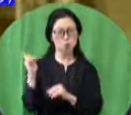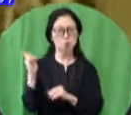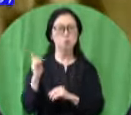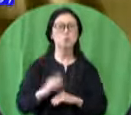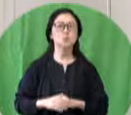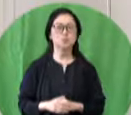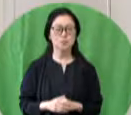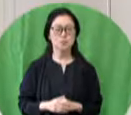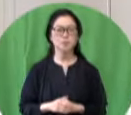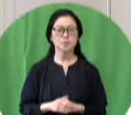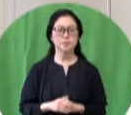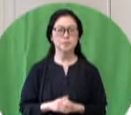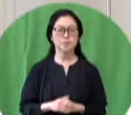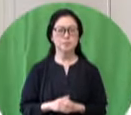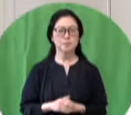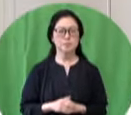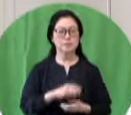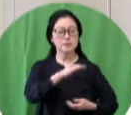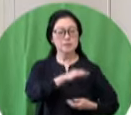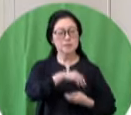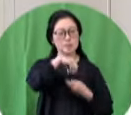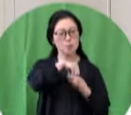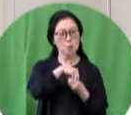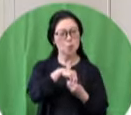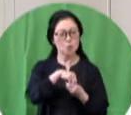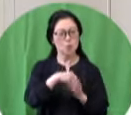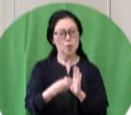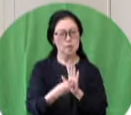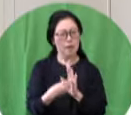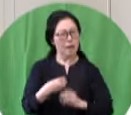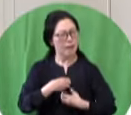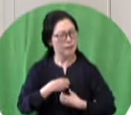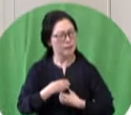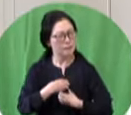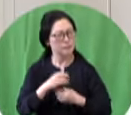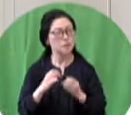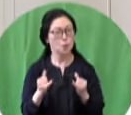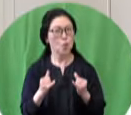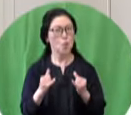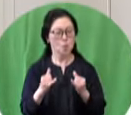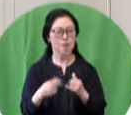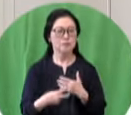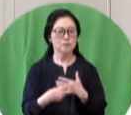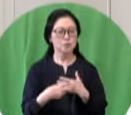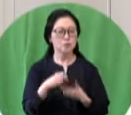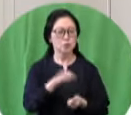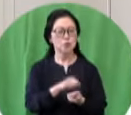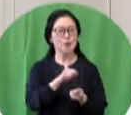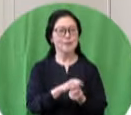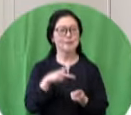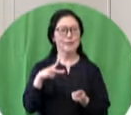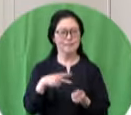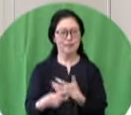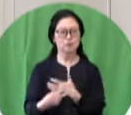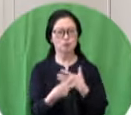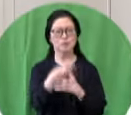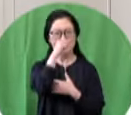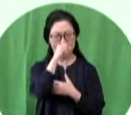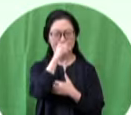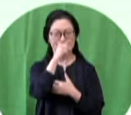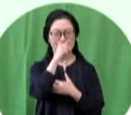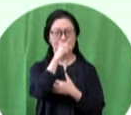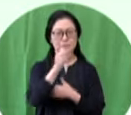。 県では心筋梗塞の前兆があったとき循環器内科の受診を促す取り組みと